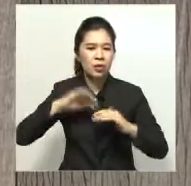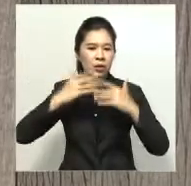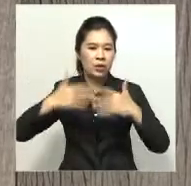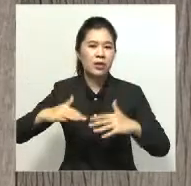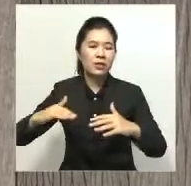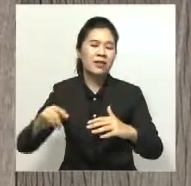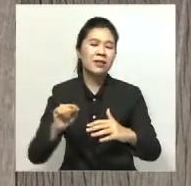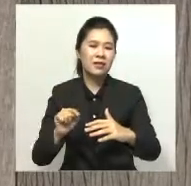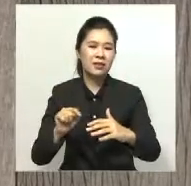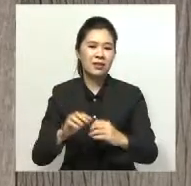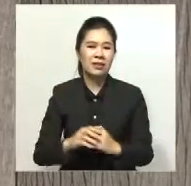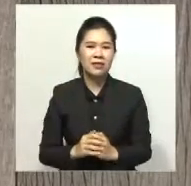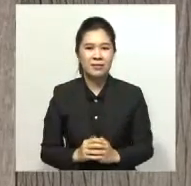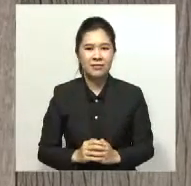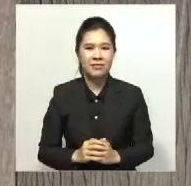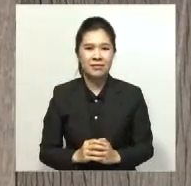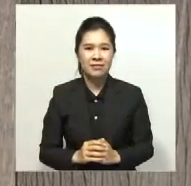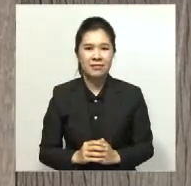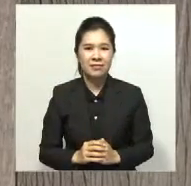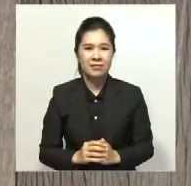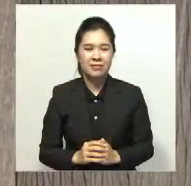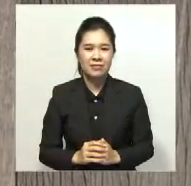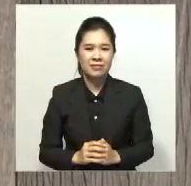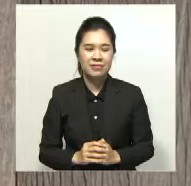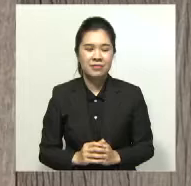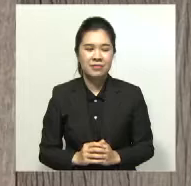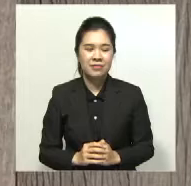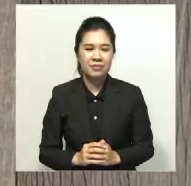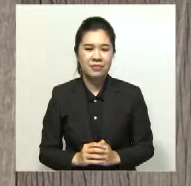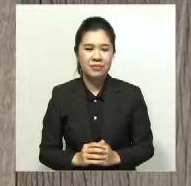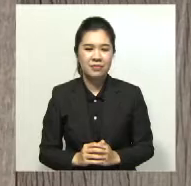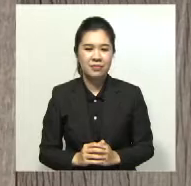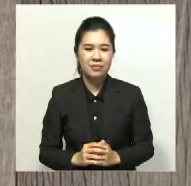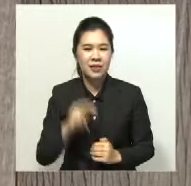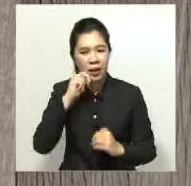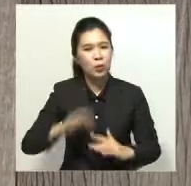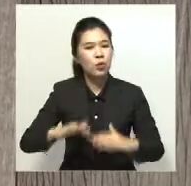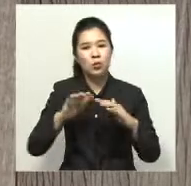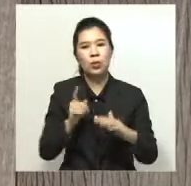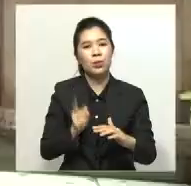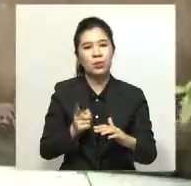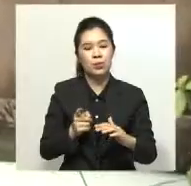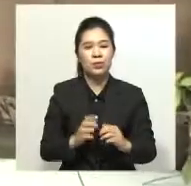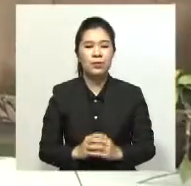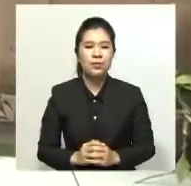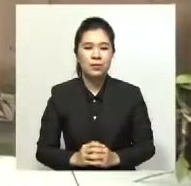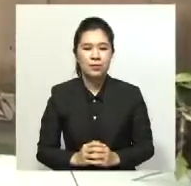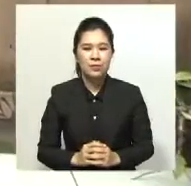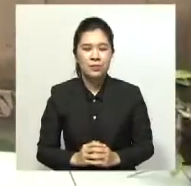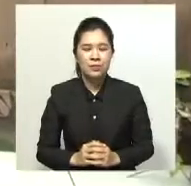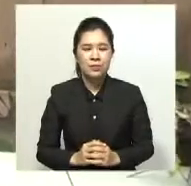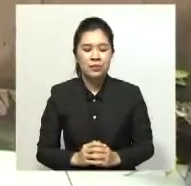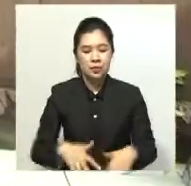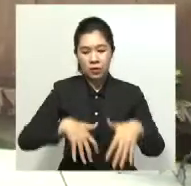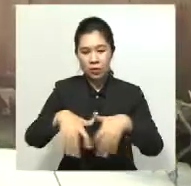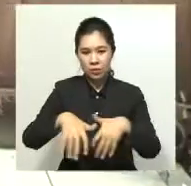ไม่อุดเท่าไหร่มันยังไม่หนุนขึ้นมา แล้วโรงเรียนเราเป็นไงบ้าง ก็ยังท่วมอยู ่ยังท่วมอยู่ ภายในชุม